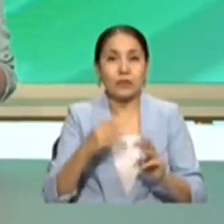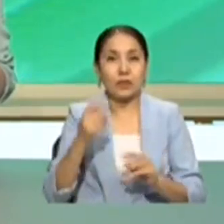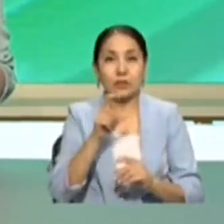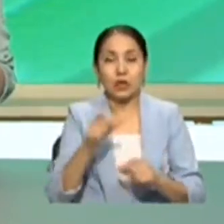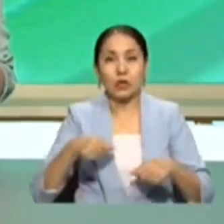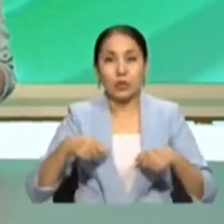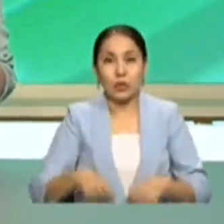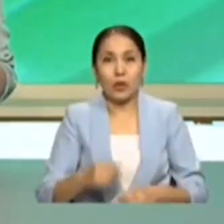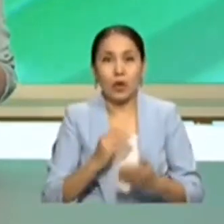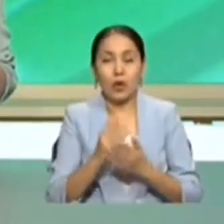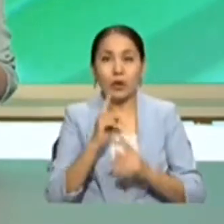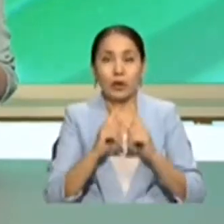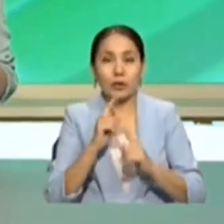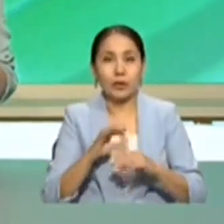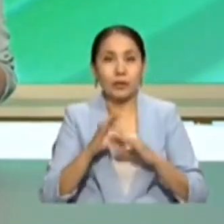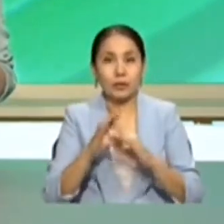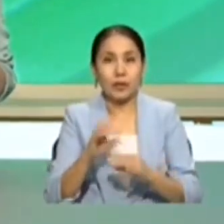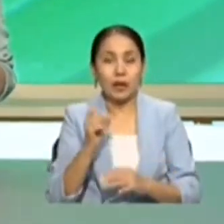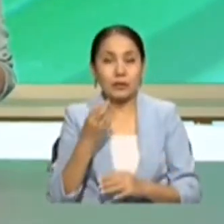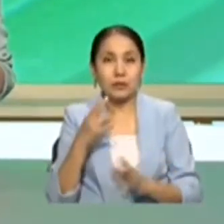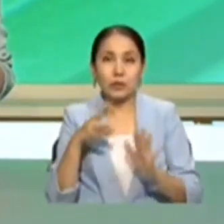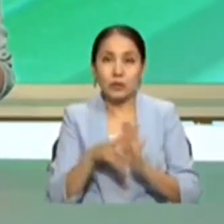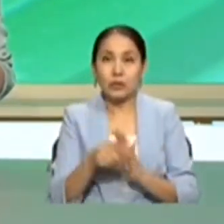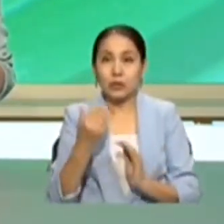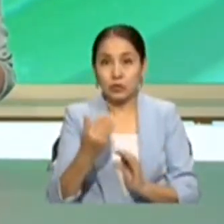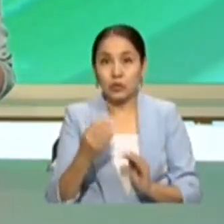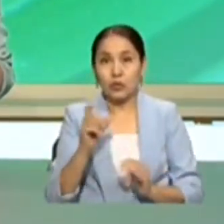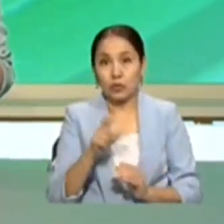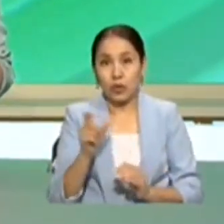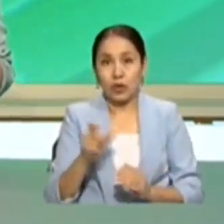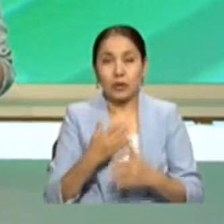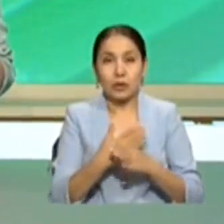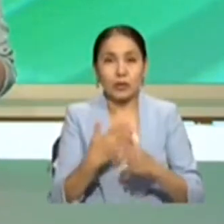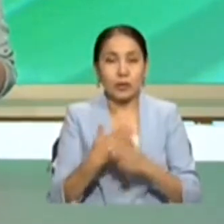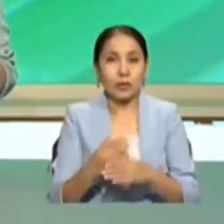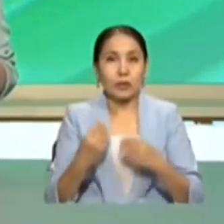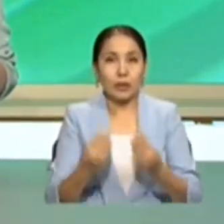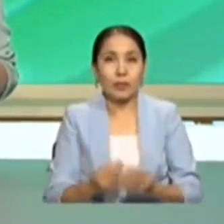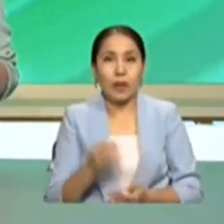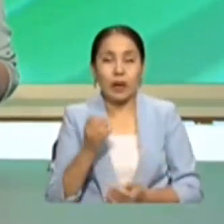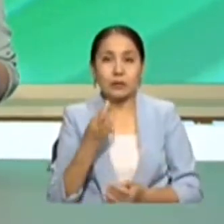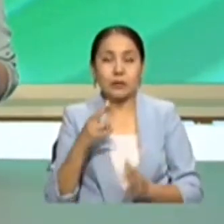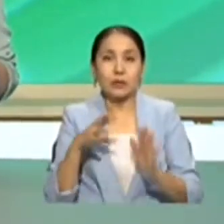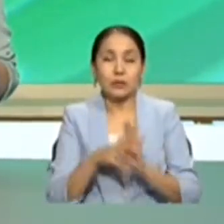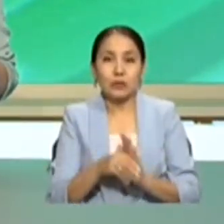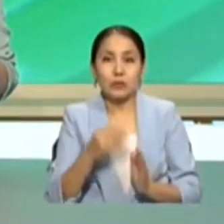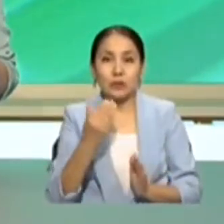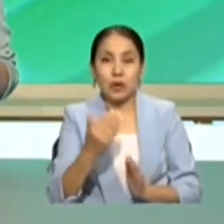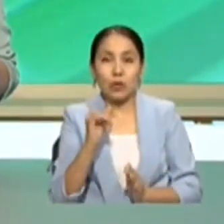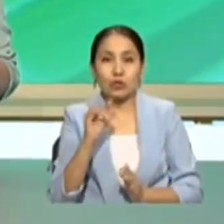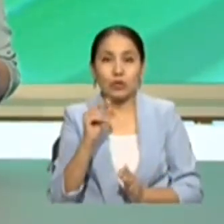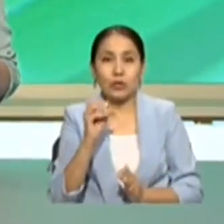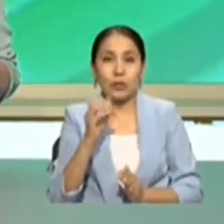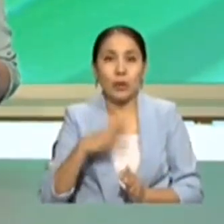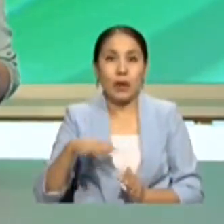inson huquqlari oliy qadriyat huquqiy aksiyasi doirasida aynan shunday fuqarolarga yordam ko'rsatilyapti. Aksiya doirasida poytaxtimizning Uchtepa